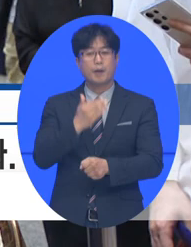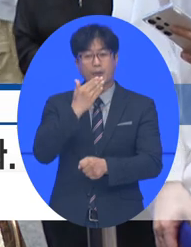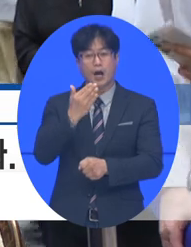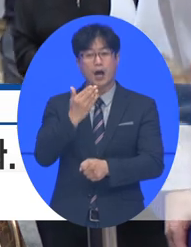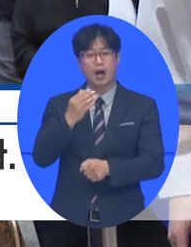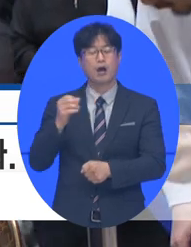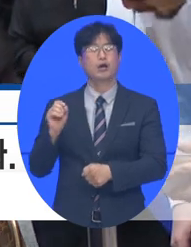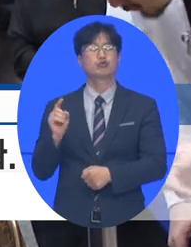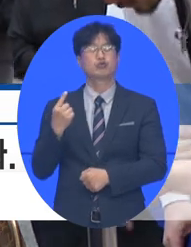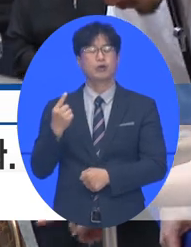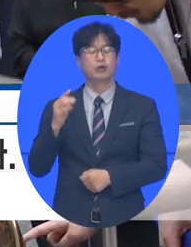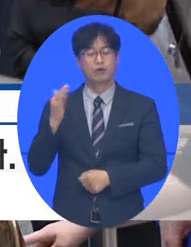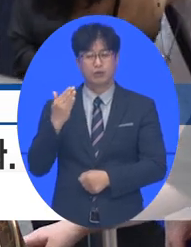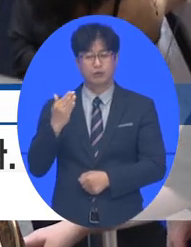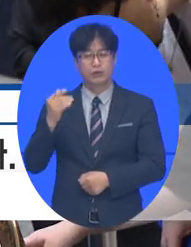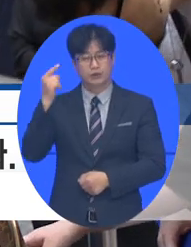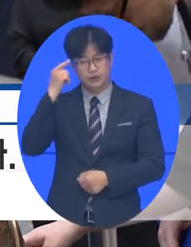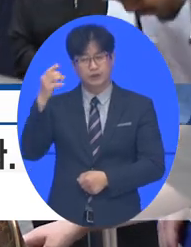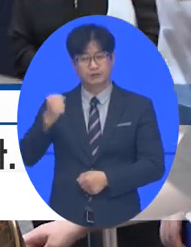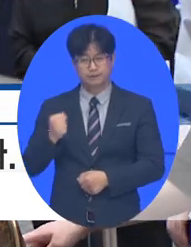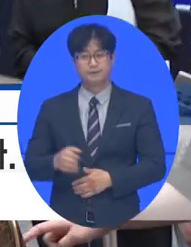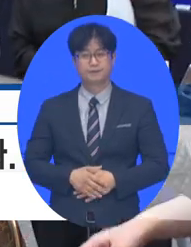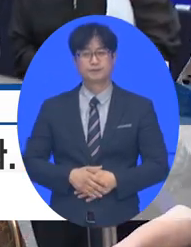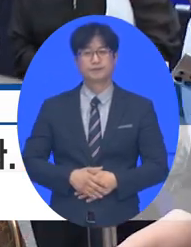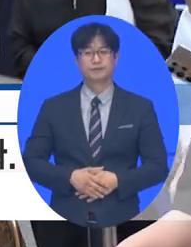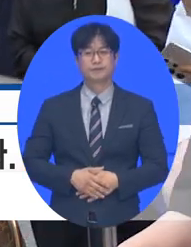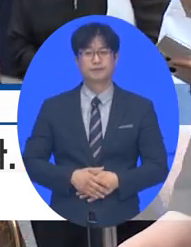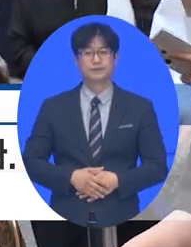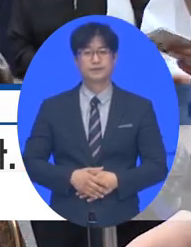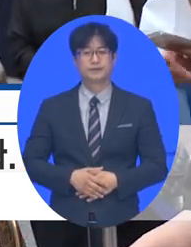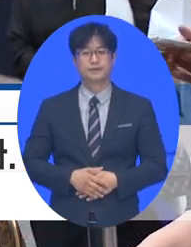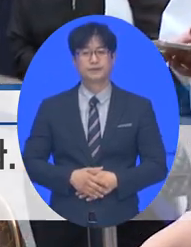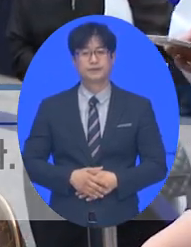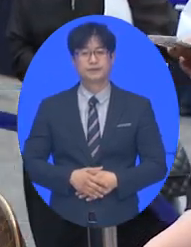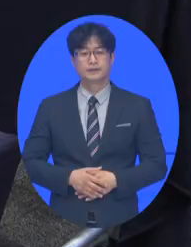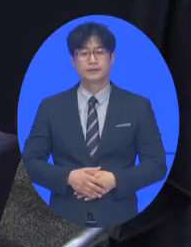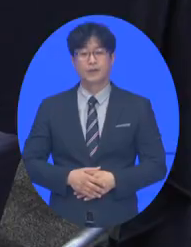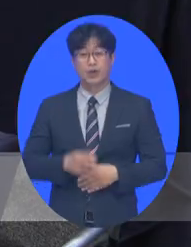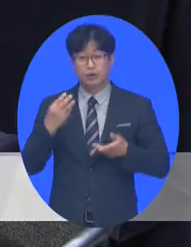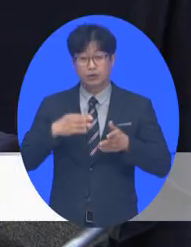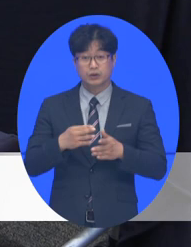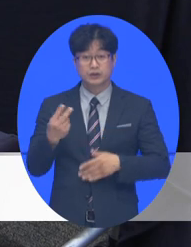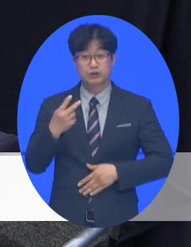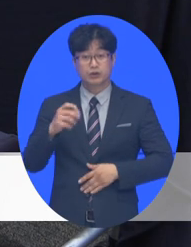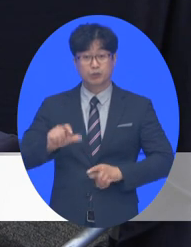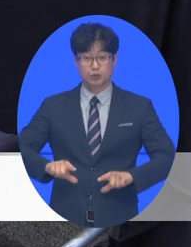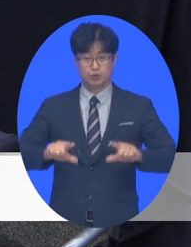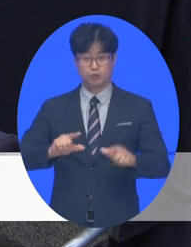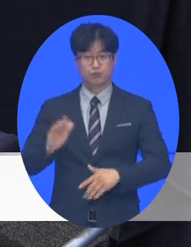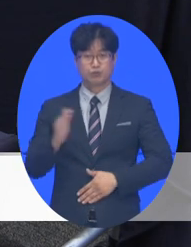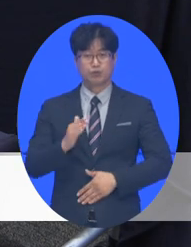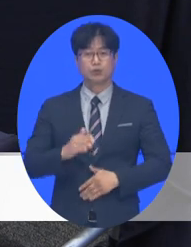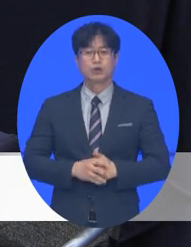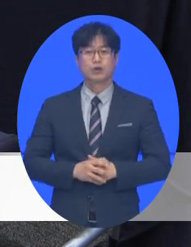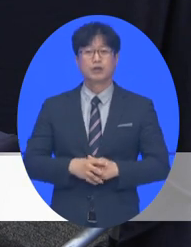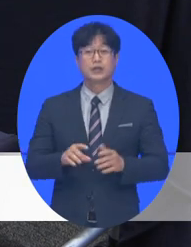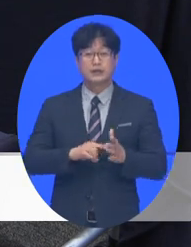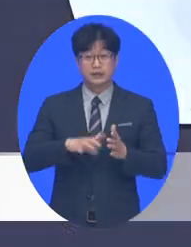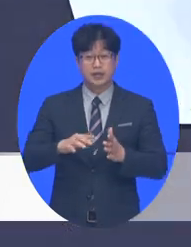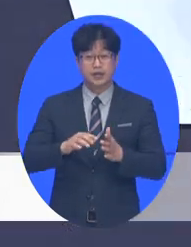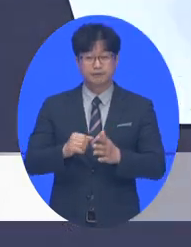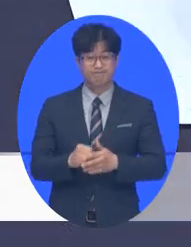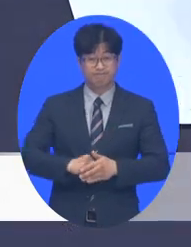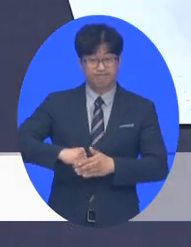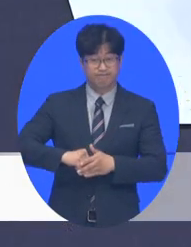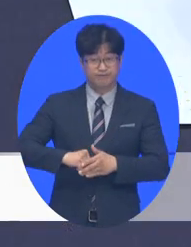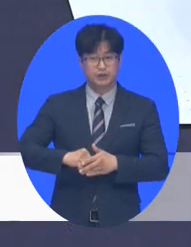저렴한 가격에 좋은 물건을 살 수 있을 기회도 된다라는 뭐 그런 생각이 듭니다. 경기도는 지난 2015년부터